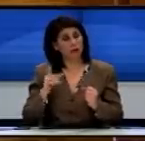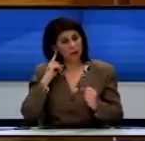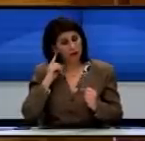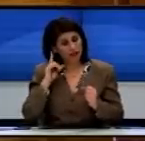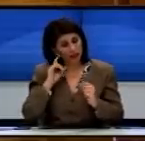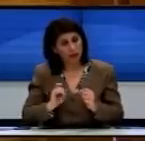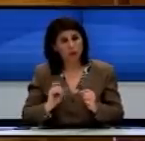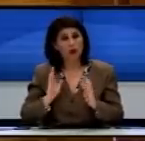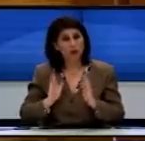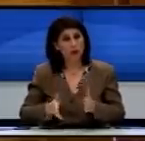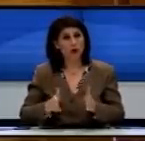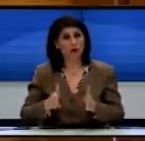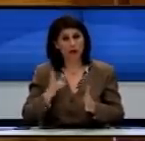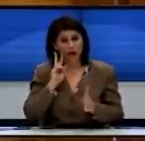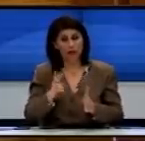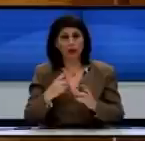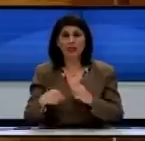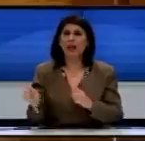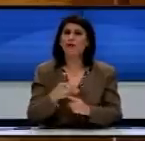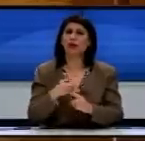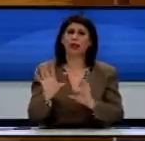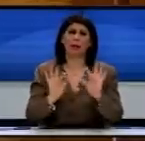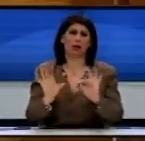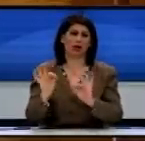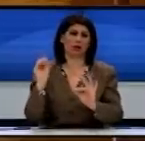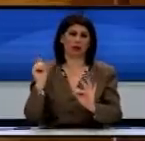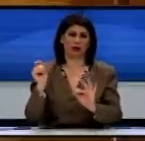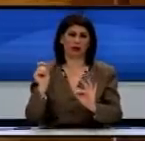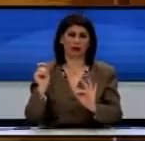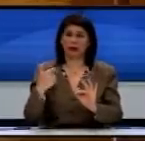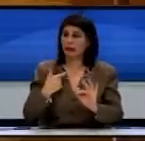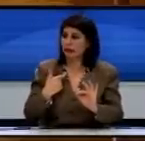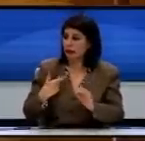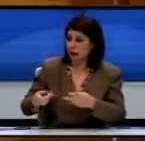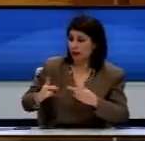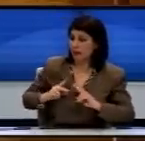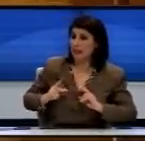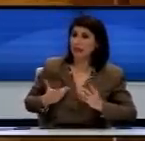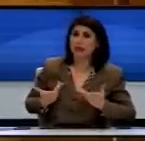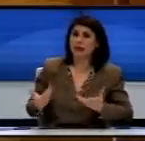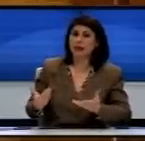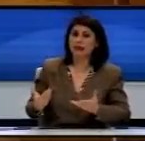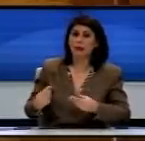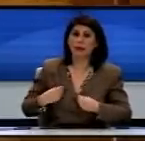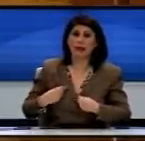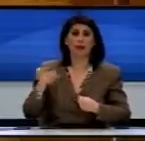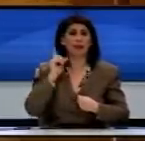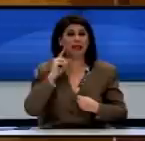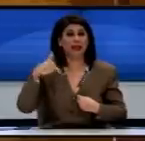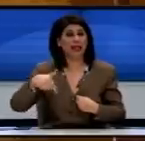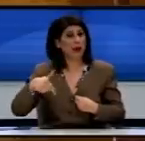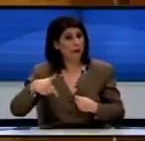εξετάσουμε διαφορετικές επιλογές πολιτικής. Τι εισέπραξα από την κυρία